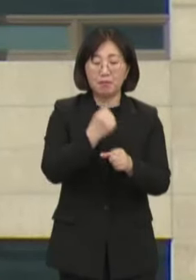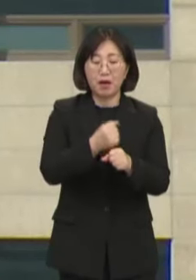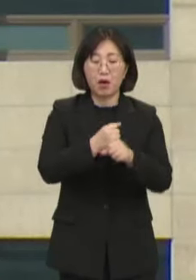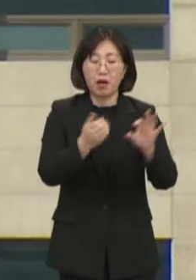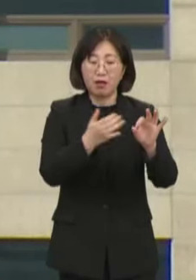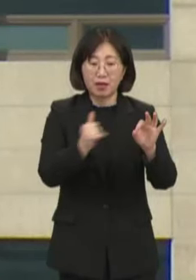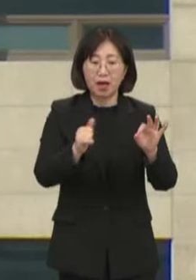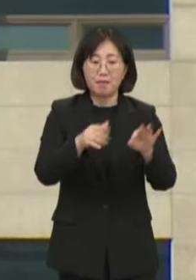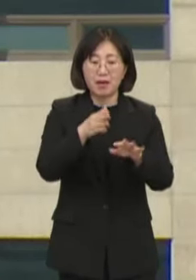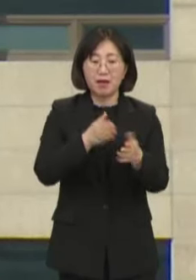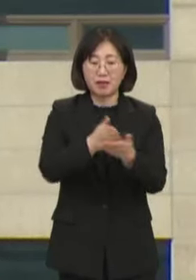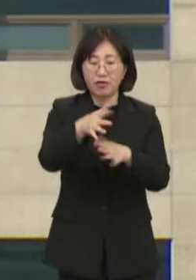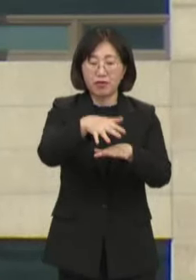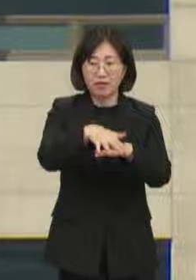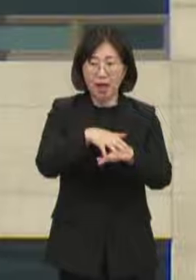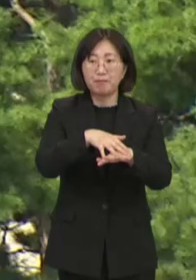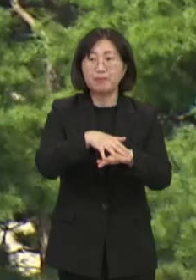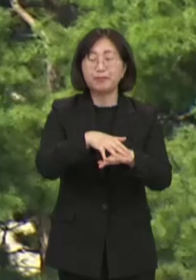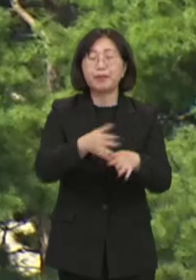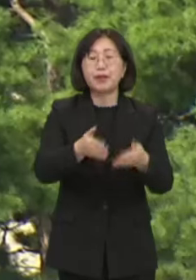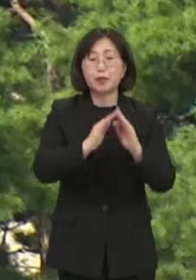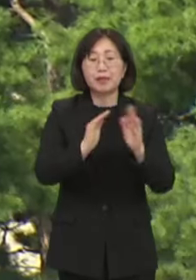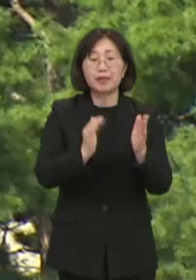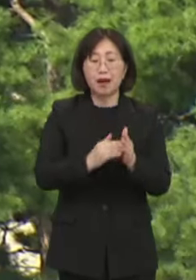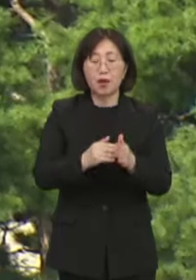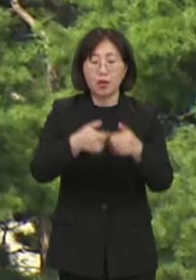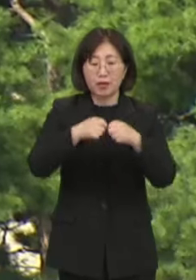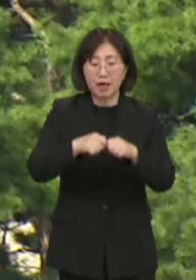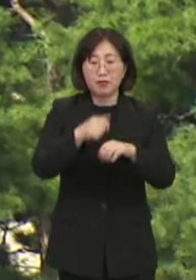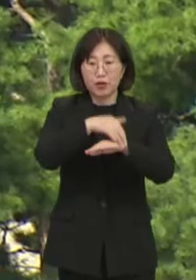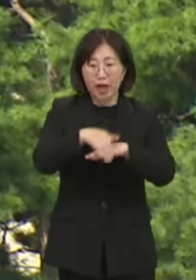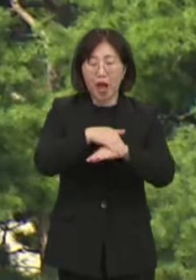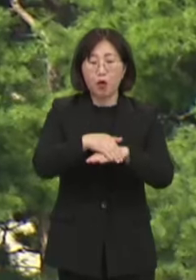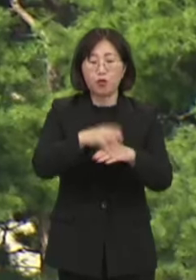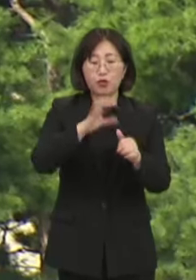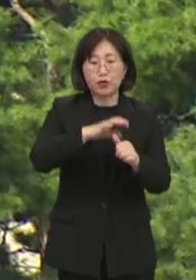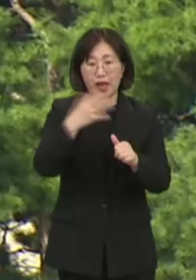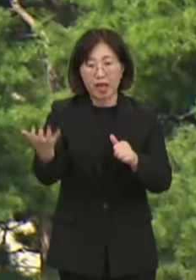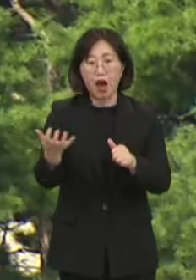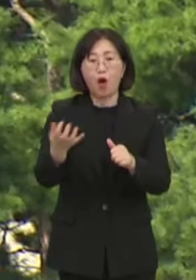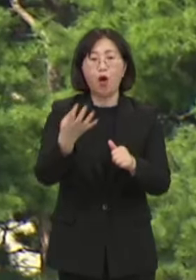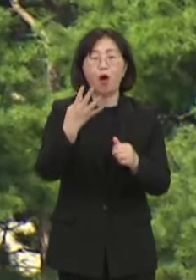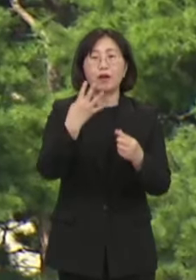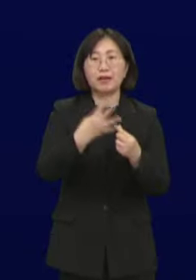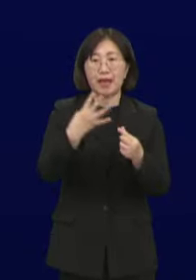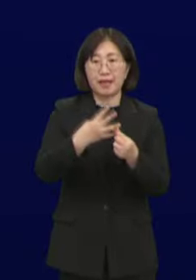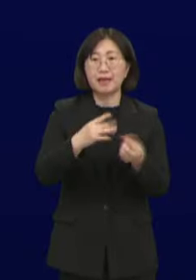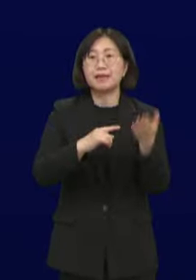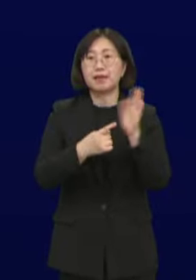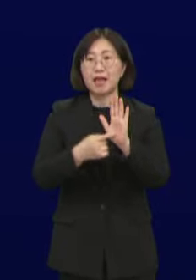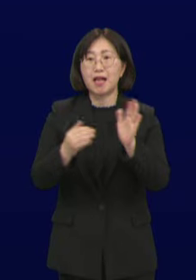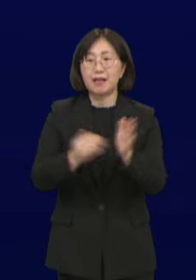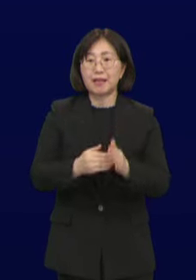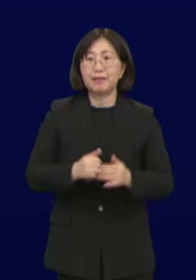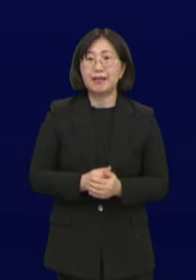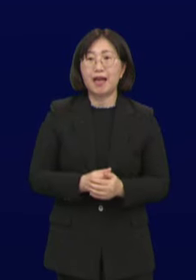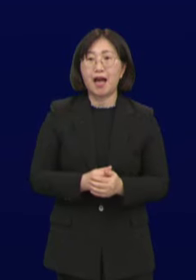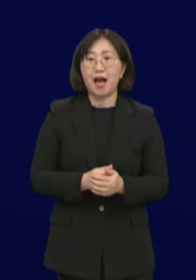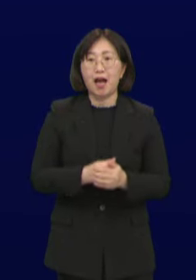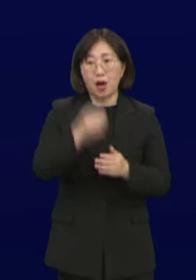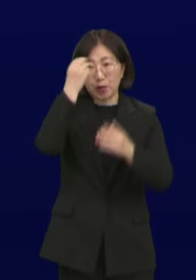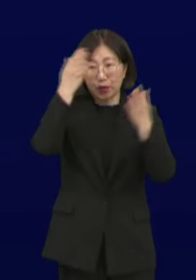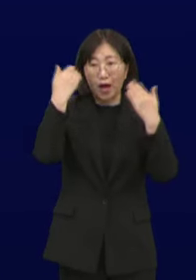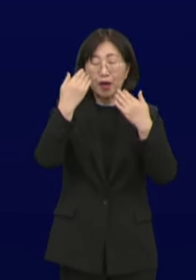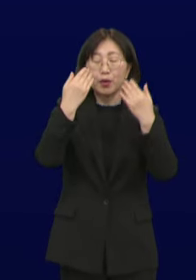10명 규모의 전담 조직을 구성하는 한편 세부 계획으로 규제 개혁 4대 특례도 내놓았습니다. 고교와 대학 교육